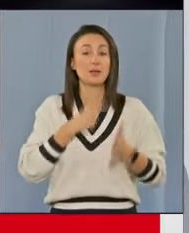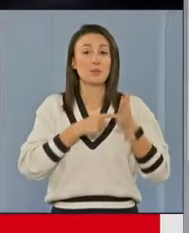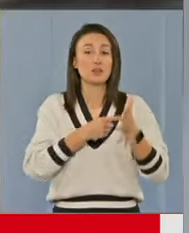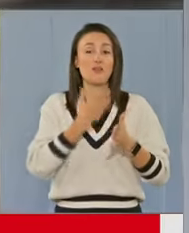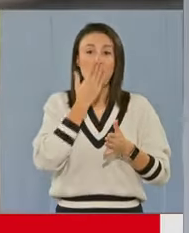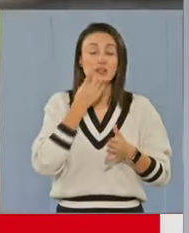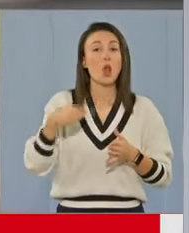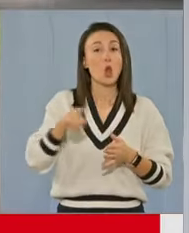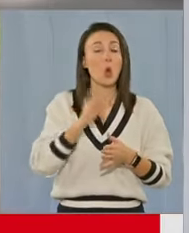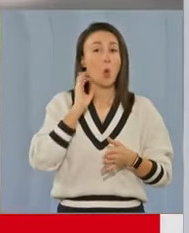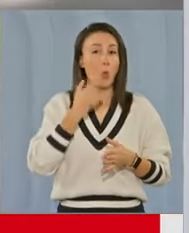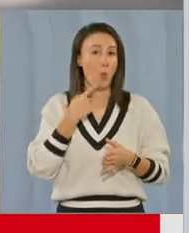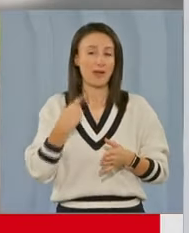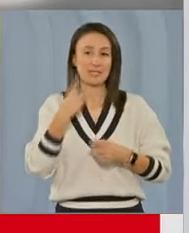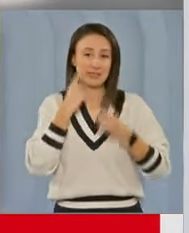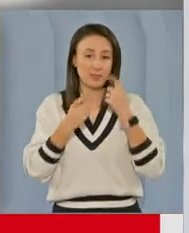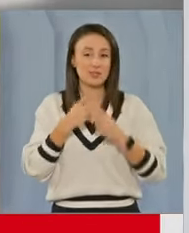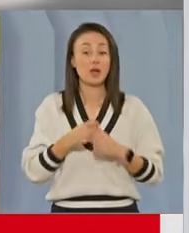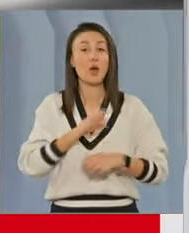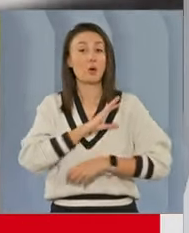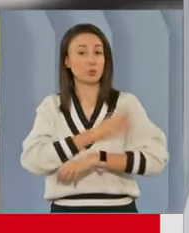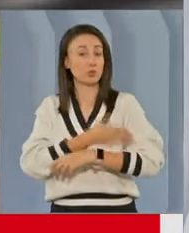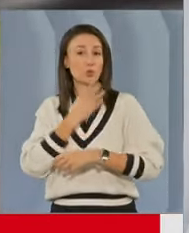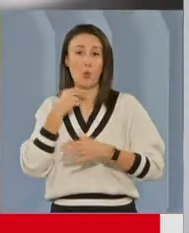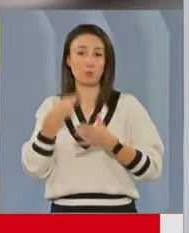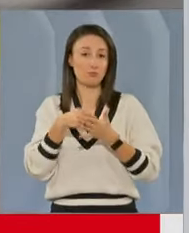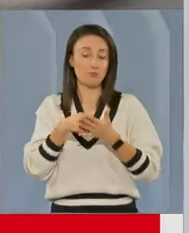în fața lor un om care n are experiență și nu știe să facă Bineînțeles că autoritățile nu i au dat bani